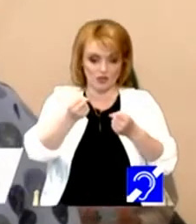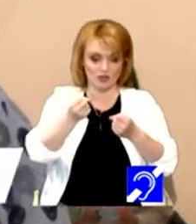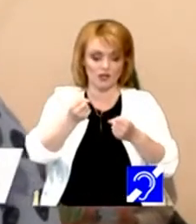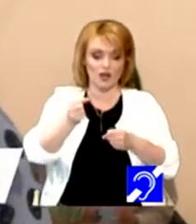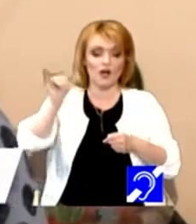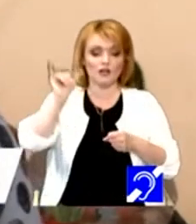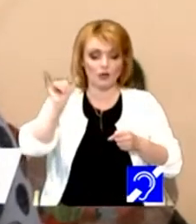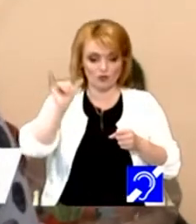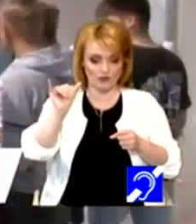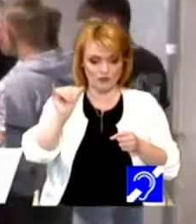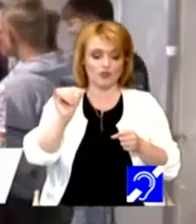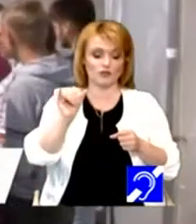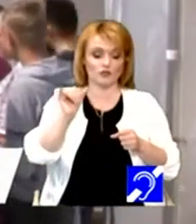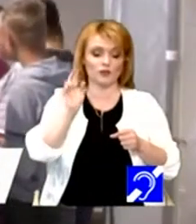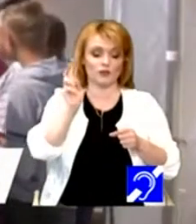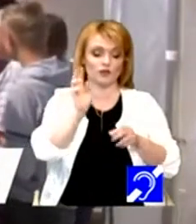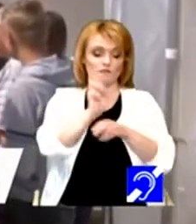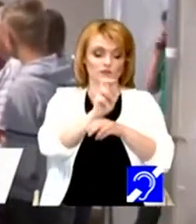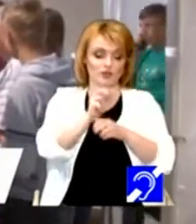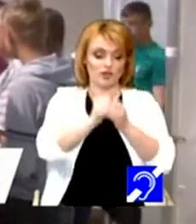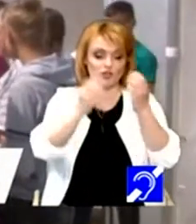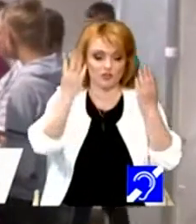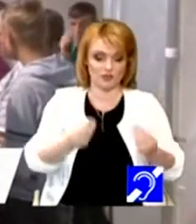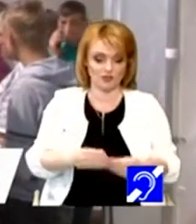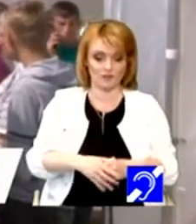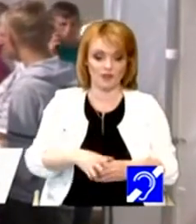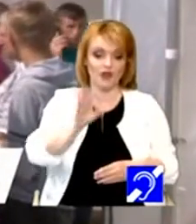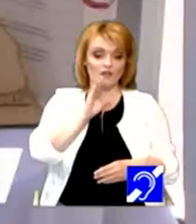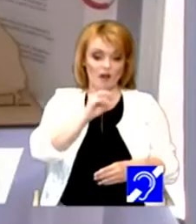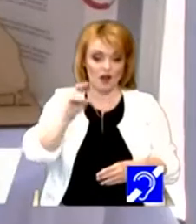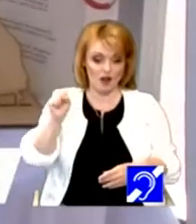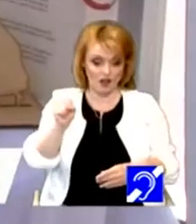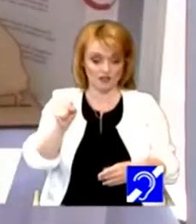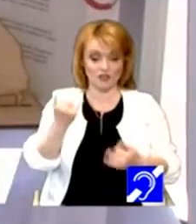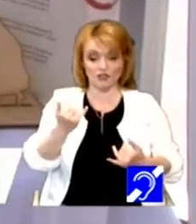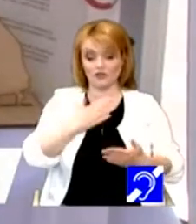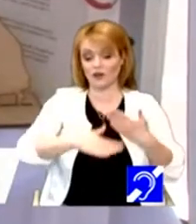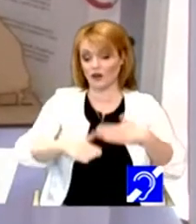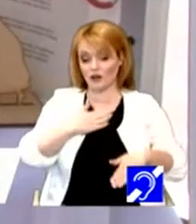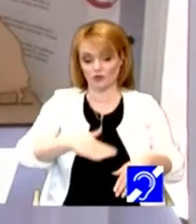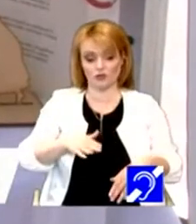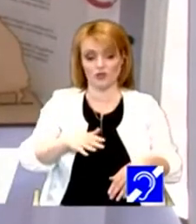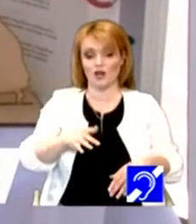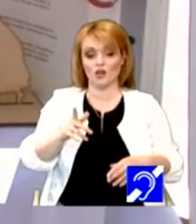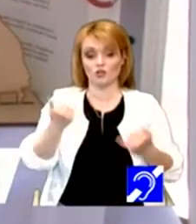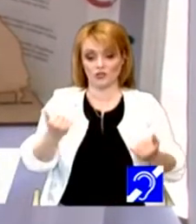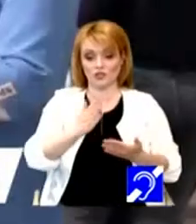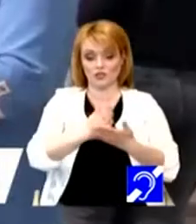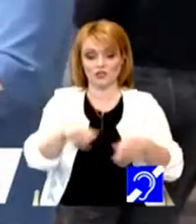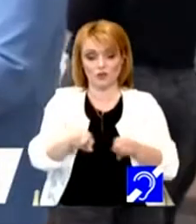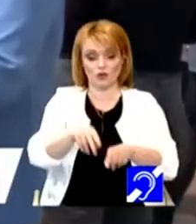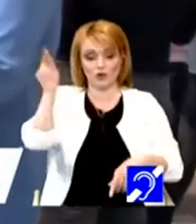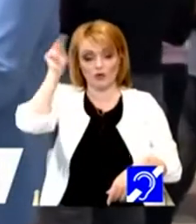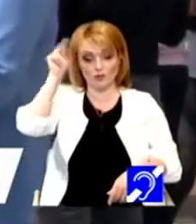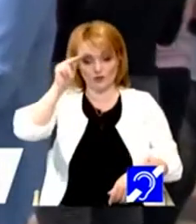la studiile cu frecvență la zi. Elena se bucură în prezent de beneficiile învățământului dual și îndeamnă și alte persoane, indiferent de